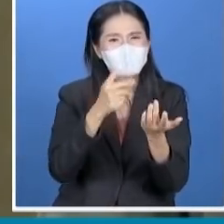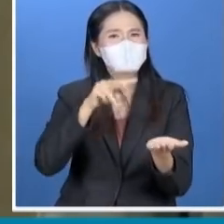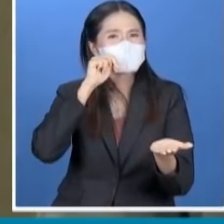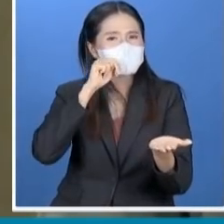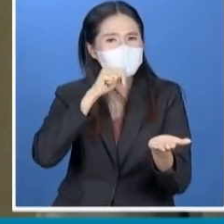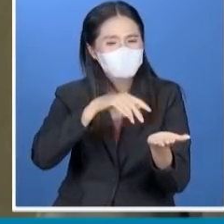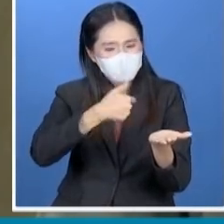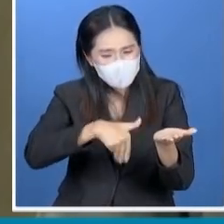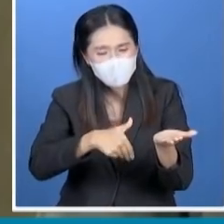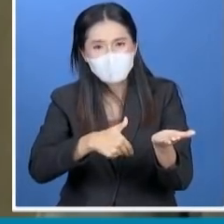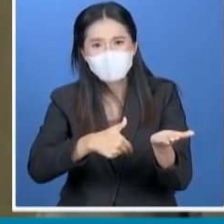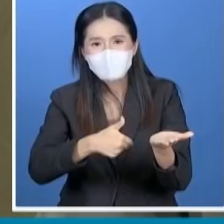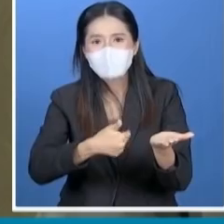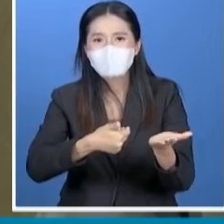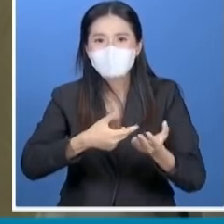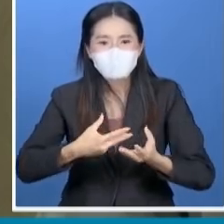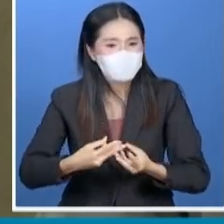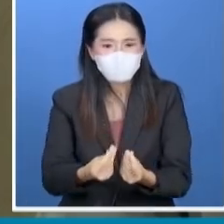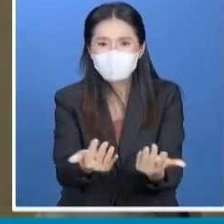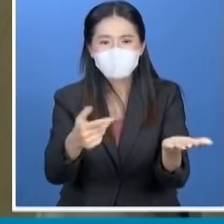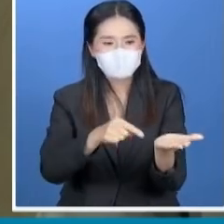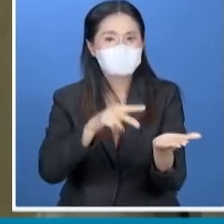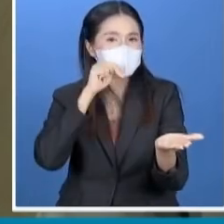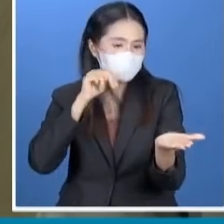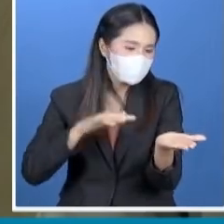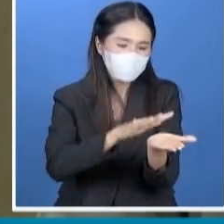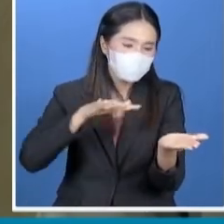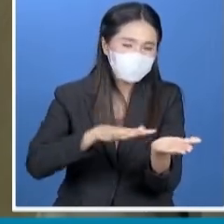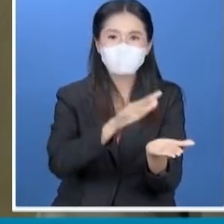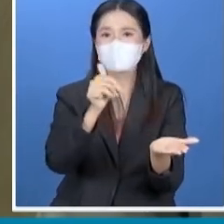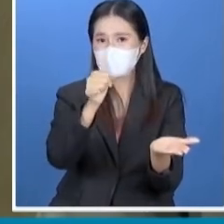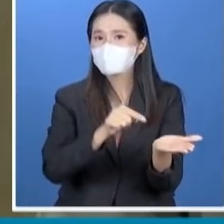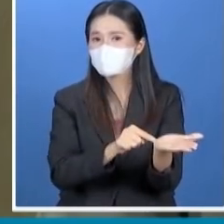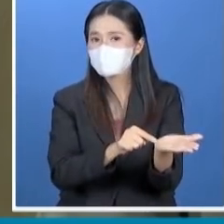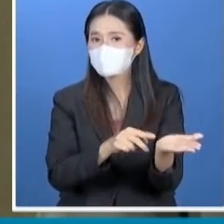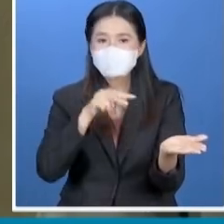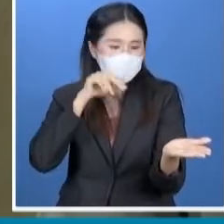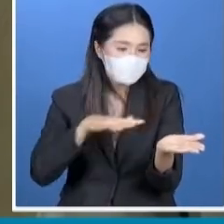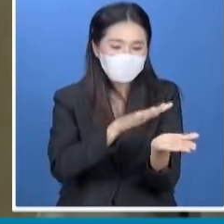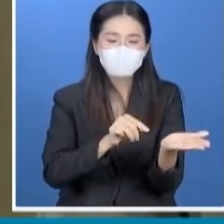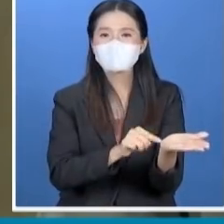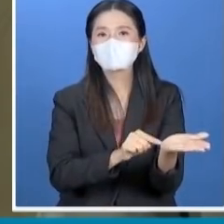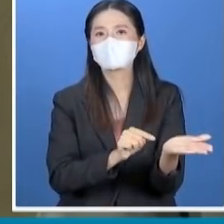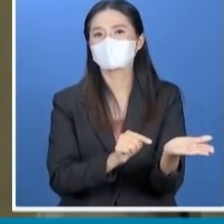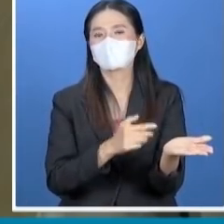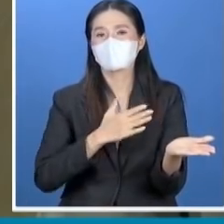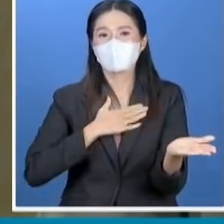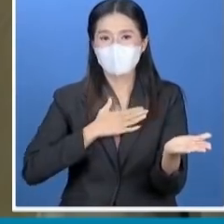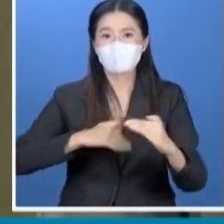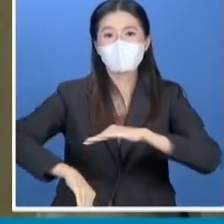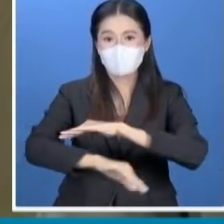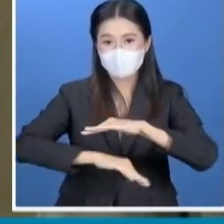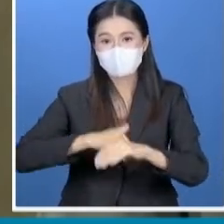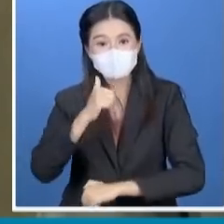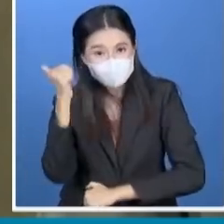ในน้ำแล้วแผ่นบอร์ดที่อยู่ตรงนั้นน่ะน้ำมันท่วมถึงตลอดเวลานะครับเพราะงั้นตรงนั้นคือส่วนหนึ่งแต่เราเอาหลักฐ